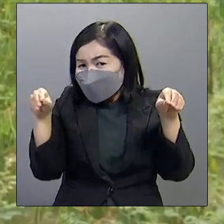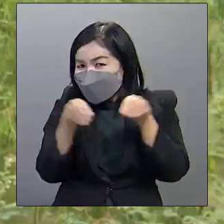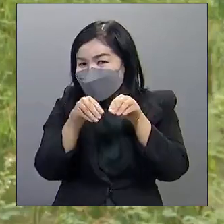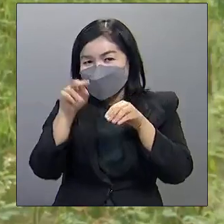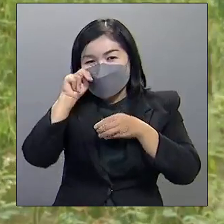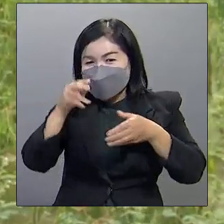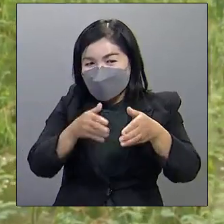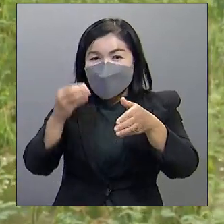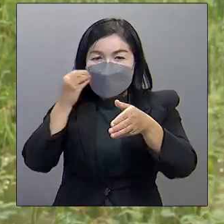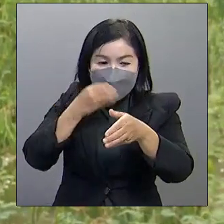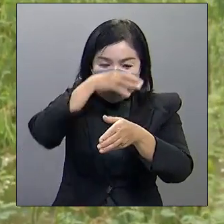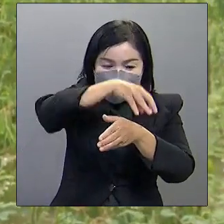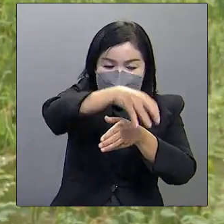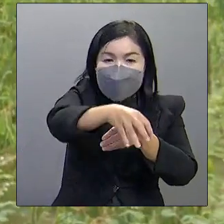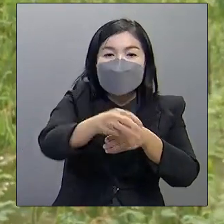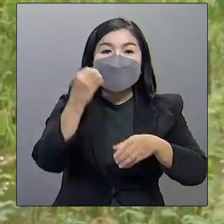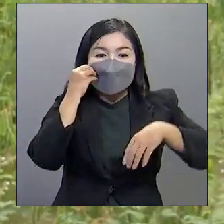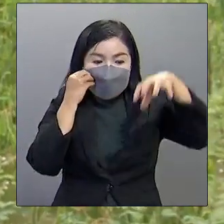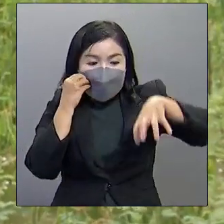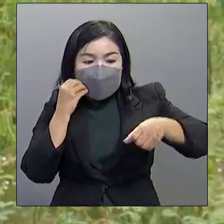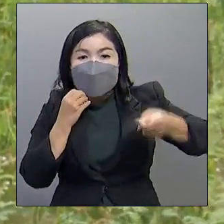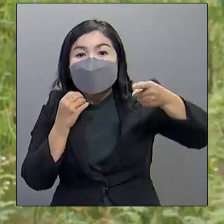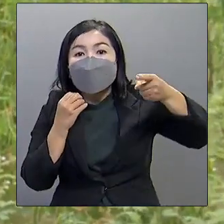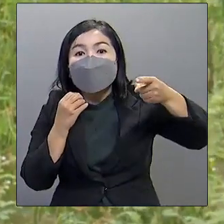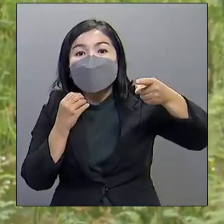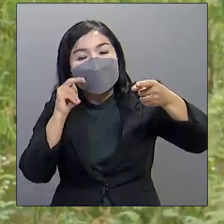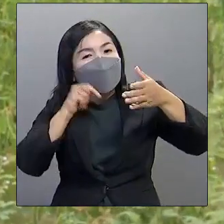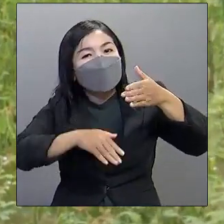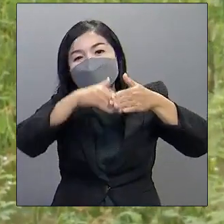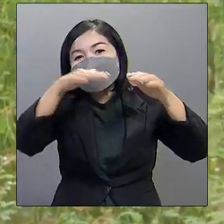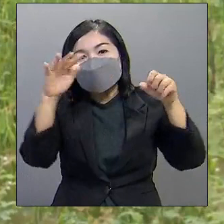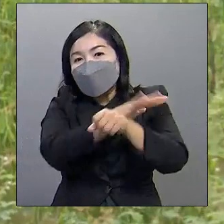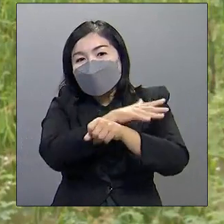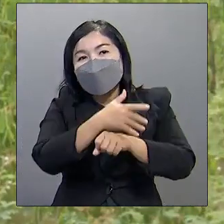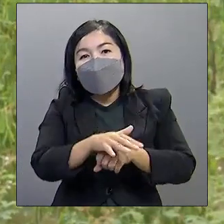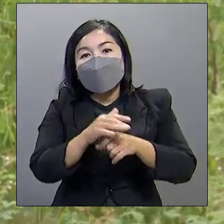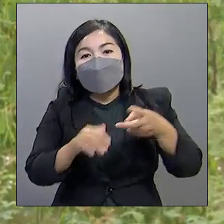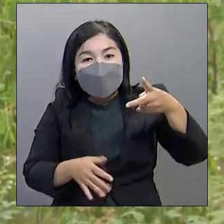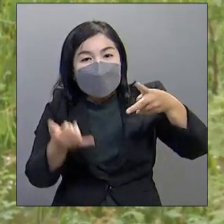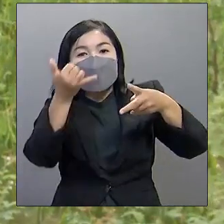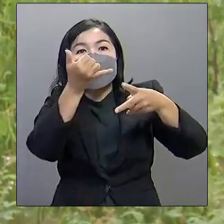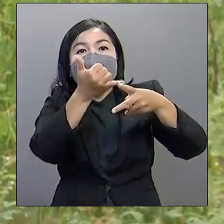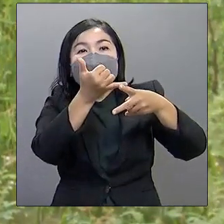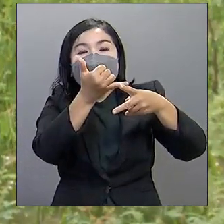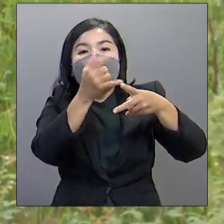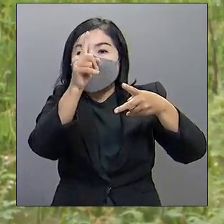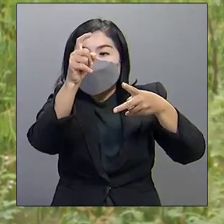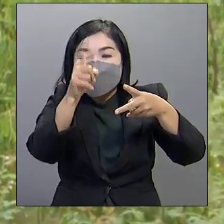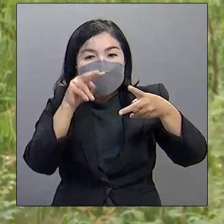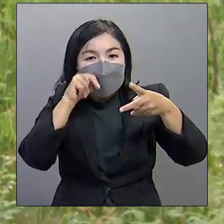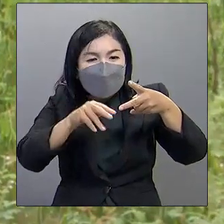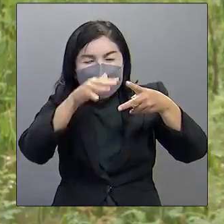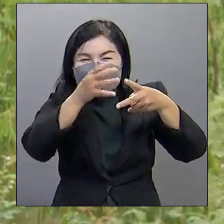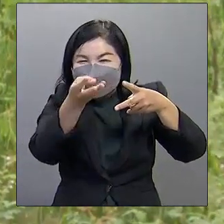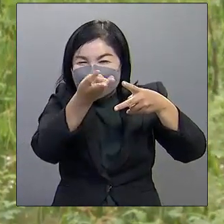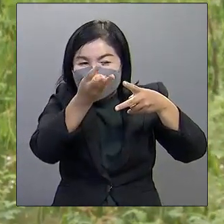เลยนะคะบ้านเรือนหักเป็นชั้น1เรียกได้ว่าจมมิดหลังคาเรือนแล้วตอนนี้ชั้น2อาจจะเหมือนกับหลายพื้นที่เลยค่ะคือตอนนี้เหลื